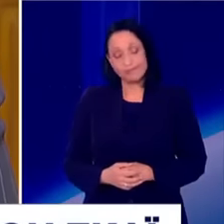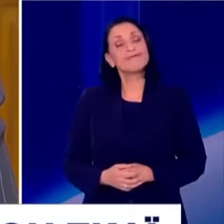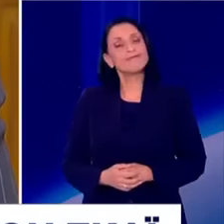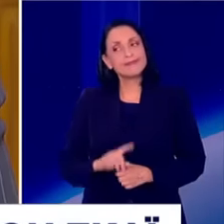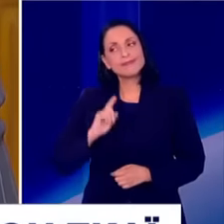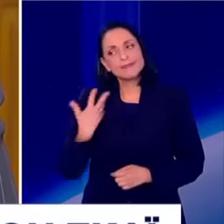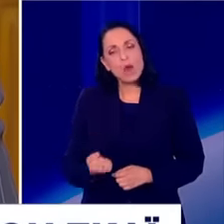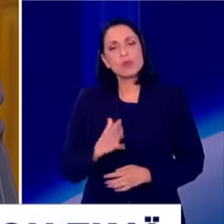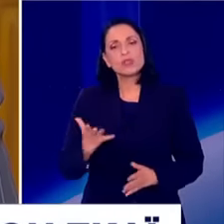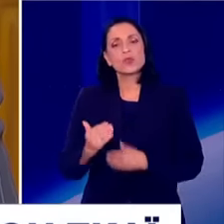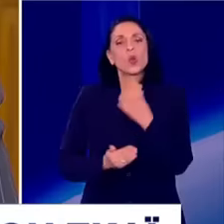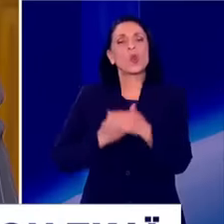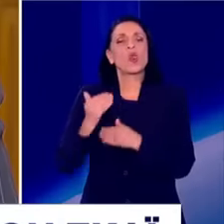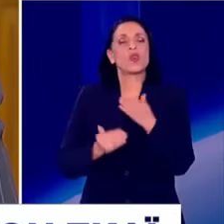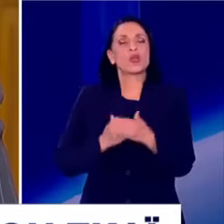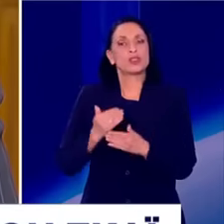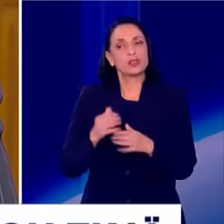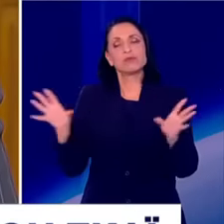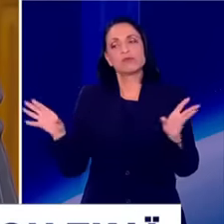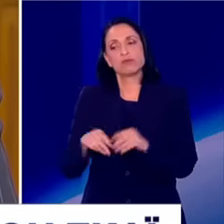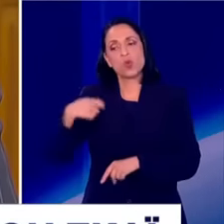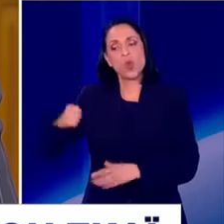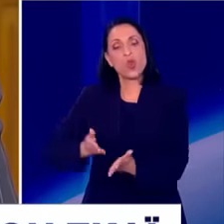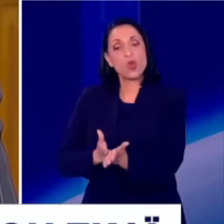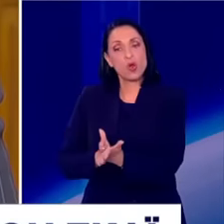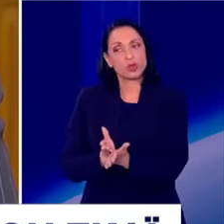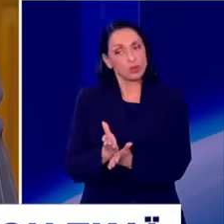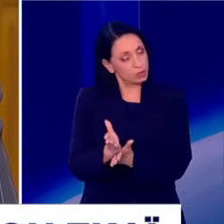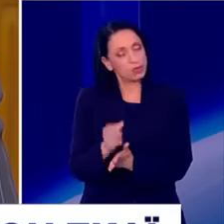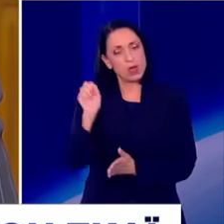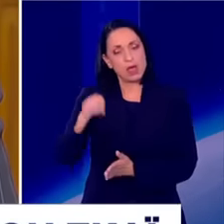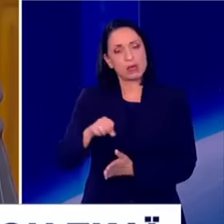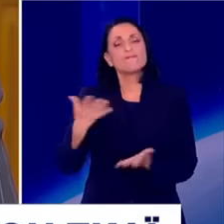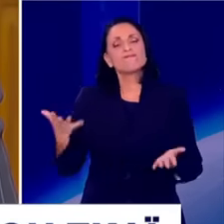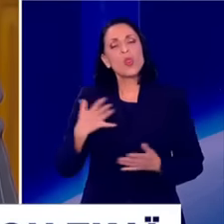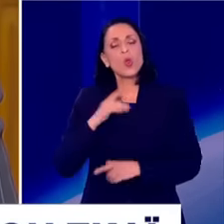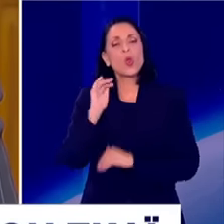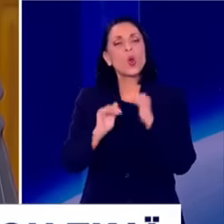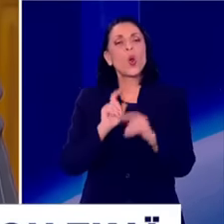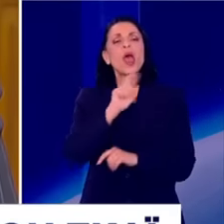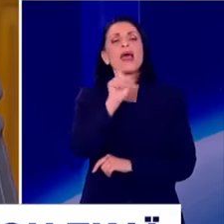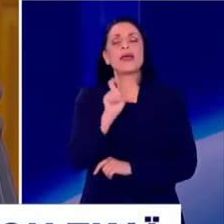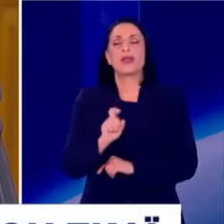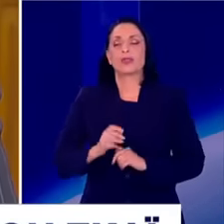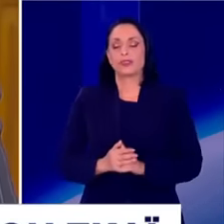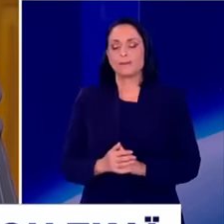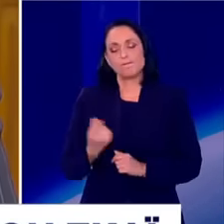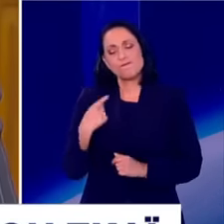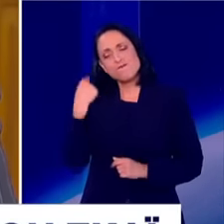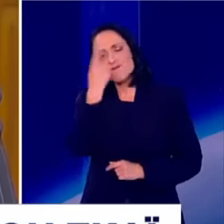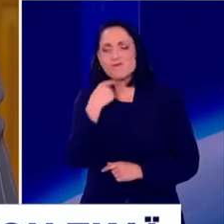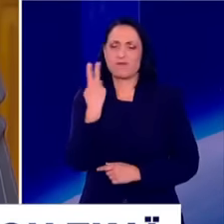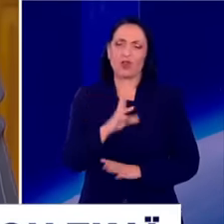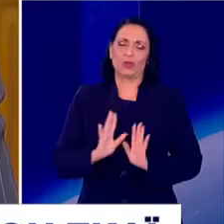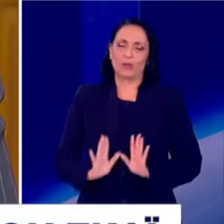Έχουμε μια διαδικασία στη δικαιοσύνη που βρίσκεται σε εξέλιξη. Θέλω να σας κάνω μια ερώτηση έτσι λίγο πιο προσωπική.